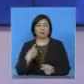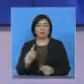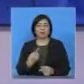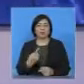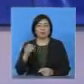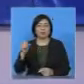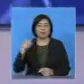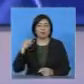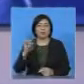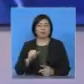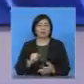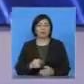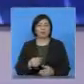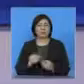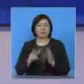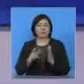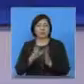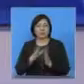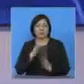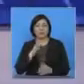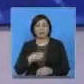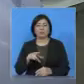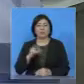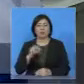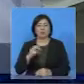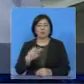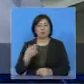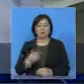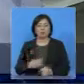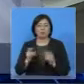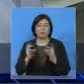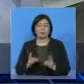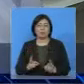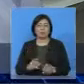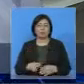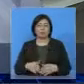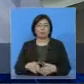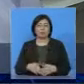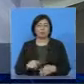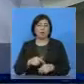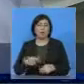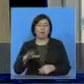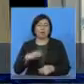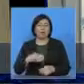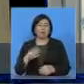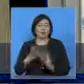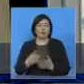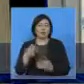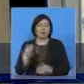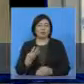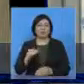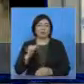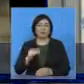спортсмена 18-летнего Даулета Хайрулы. Напомним, что преступление, потрясшее весь город, произошло 4